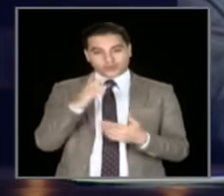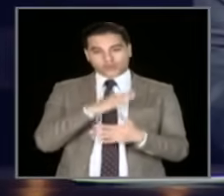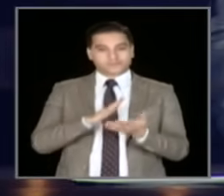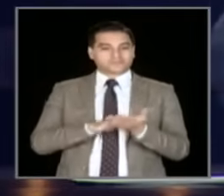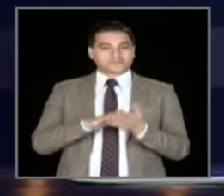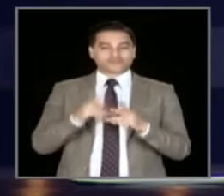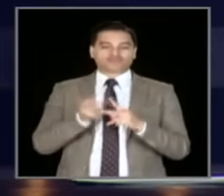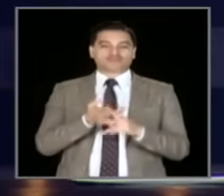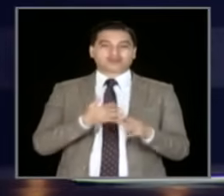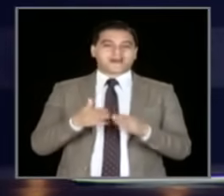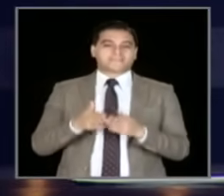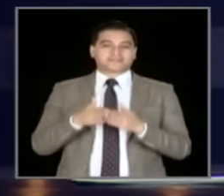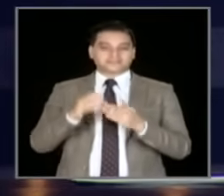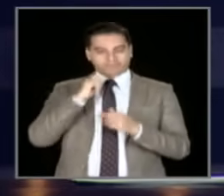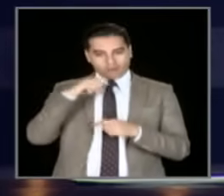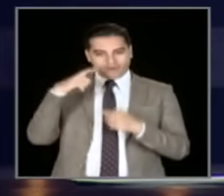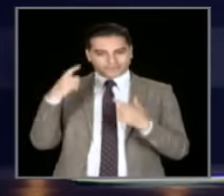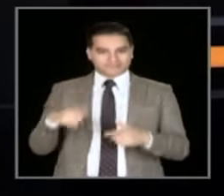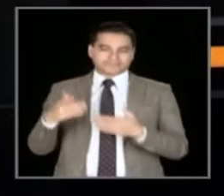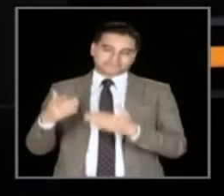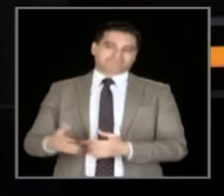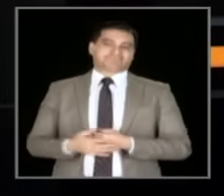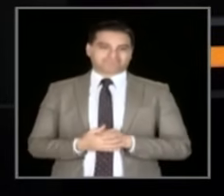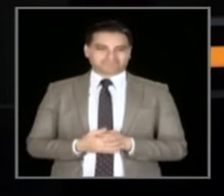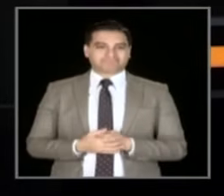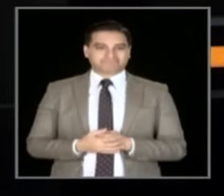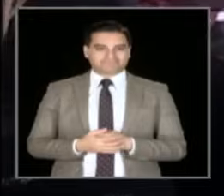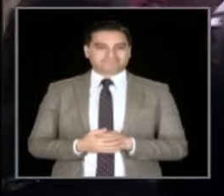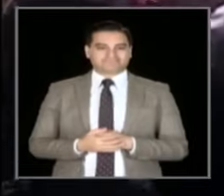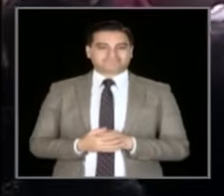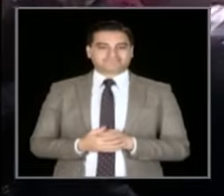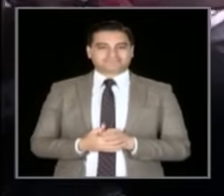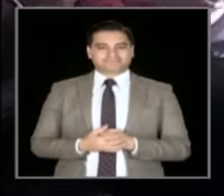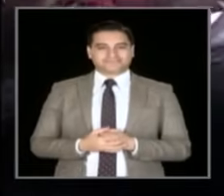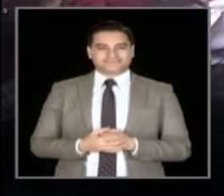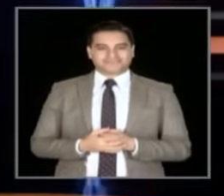كلنا شعب محافظه السويس.